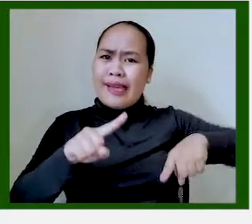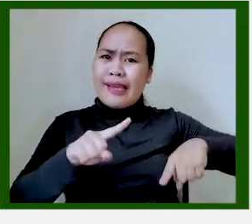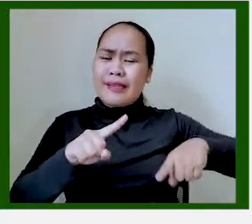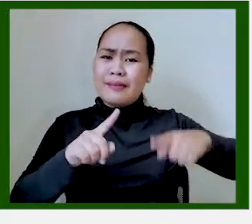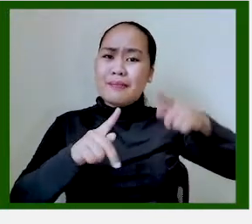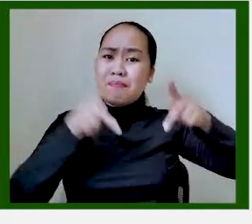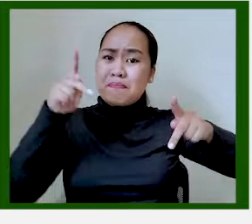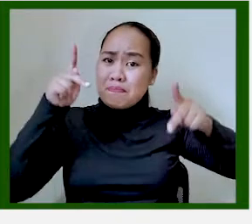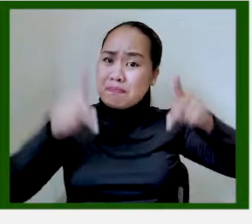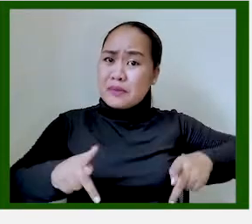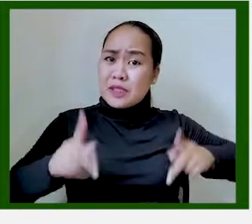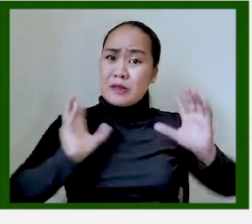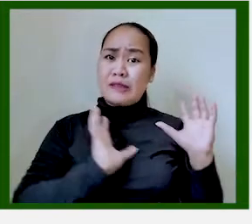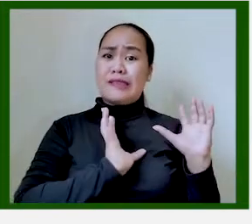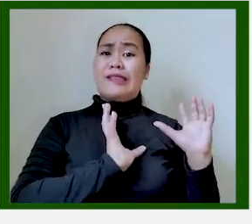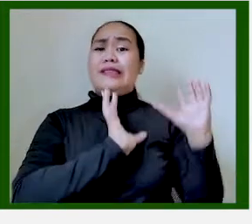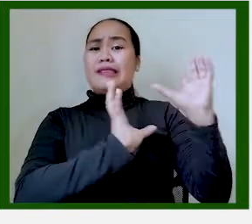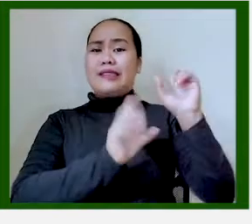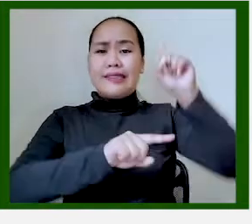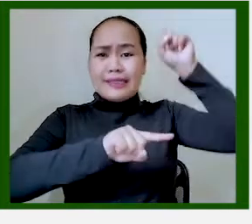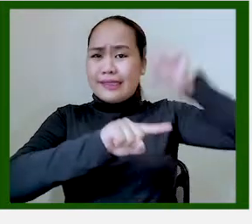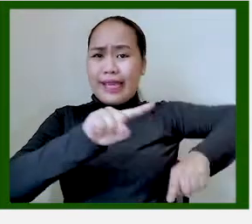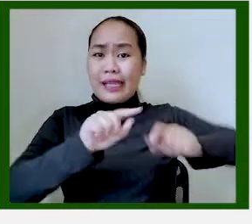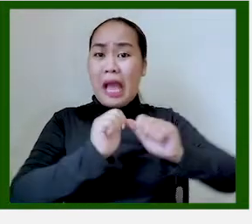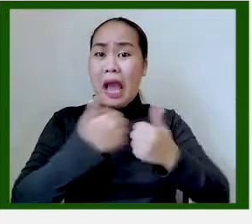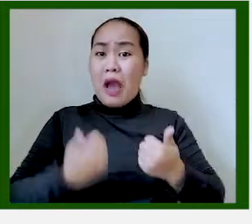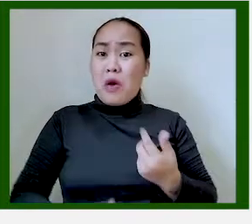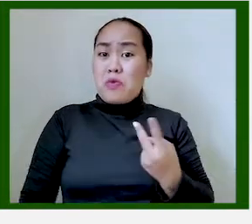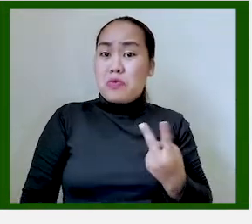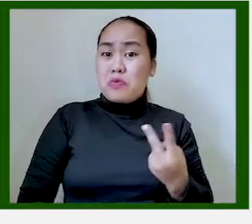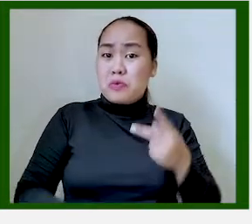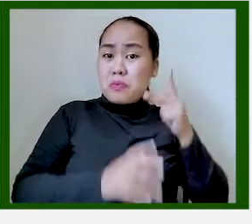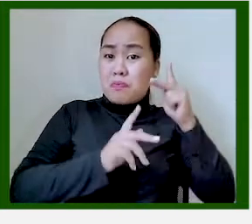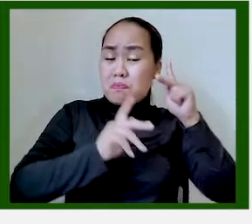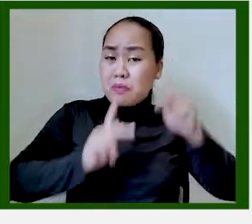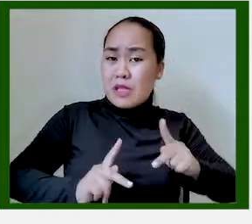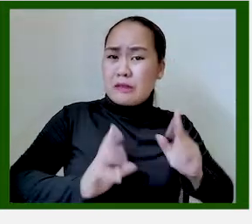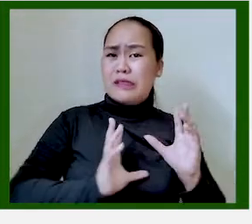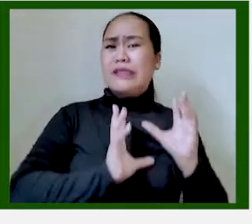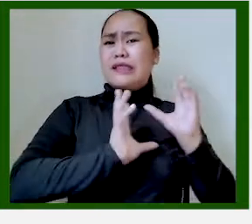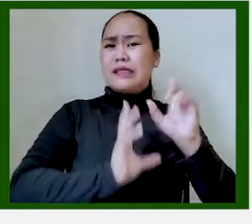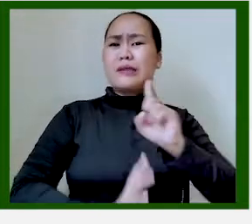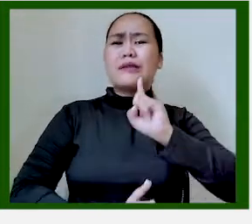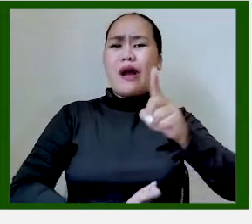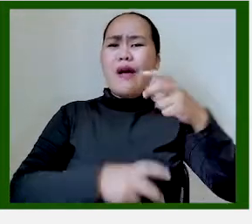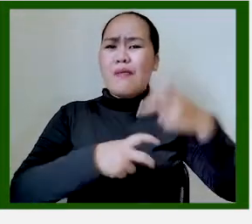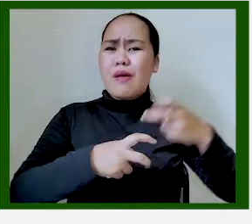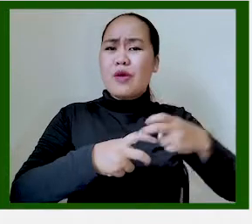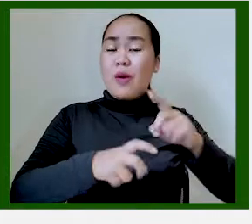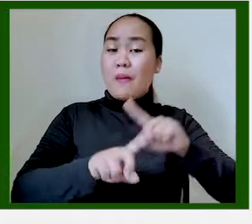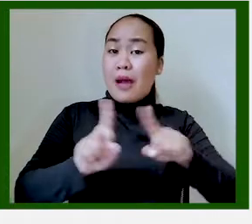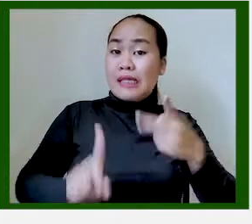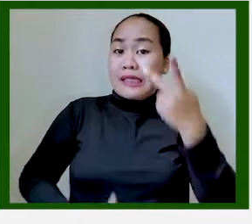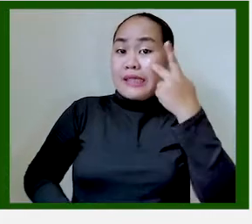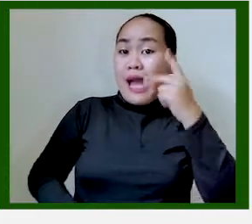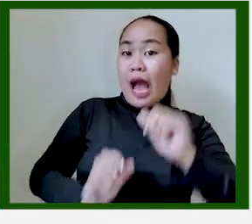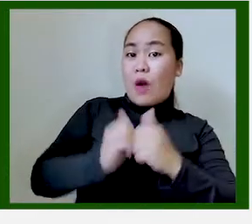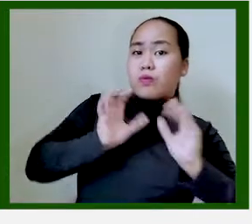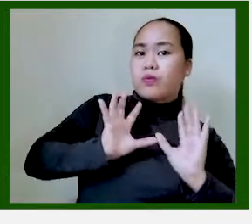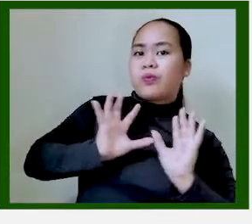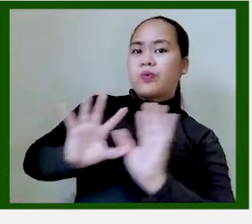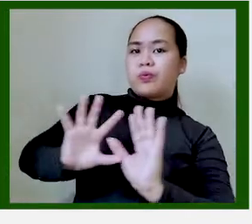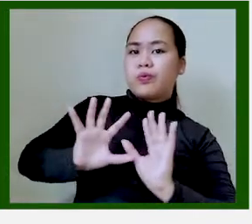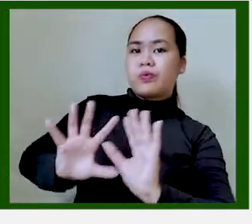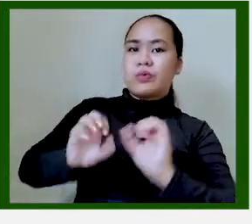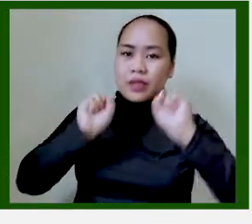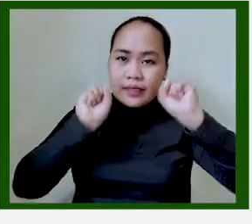na yon. Dalawang tao nga, hirap na hirap. Pero kita nyo yung pressure para i-push up siya, that just shows, no, how extreme